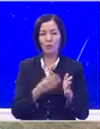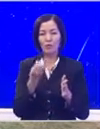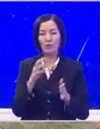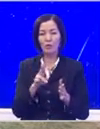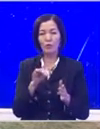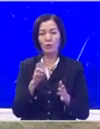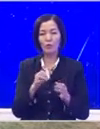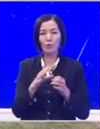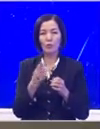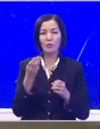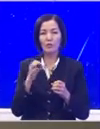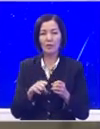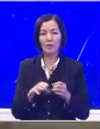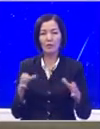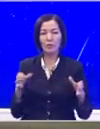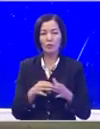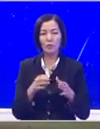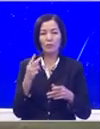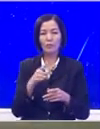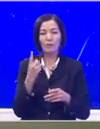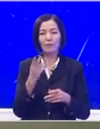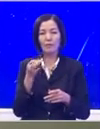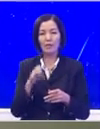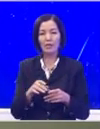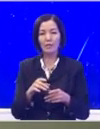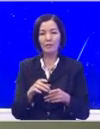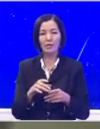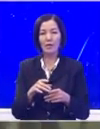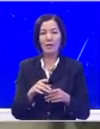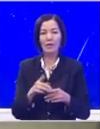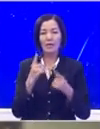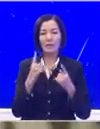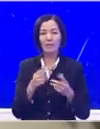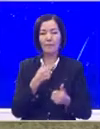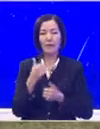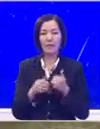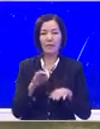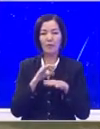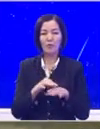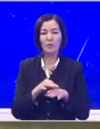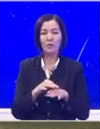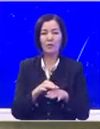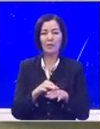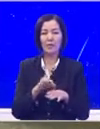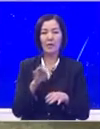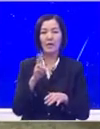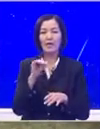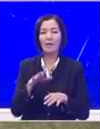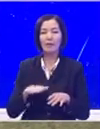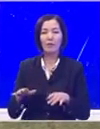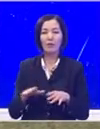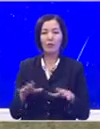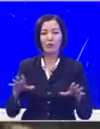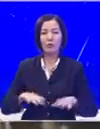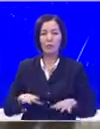құнан, 15 шақырымға топ, 21 шақырымға аламан тізгін босатты. Сөйтіп хантаудың етегін дүбірге бөлеген